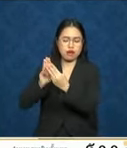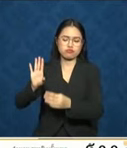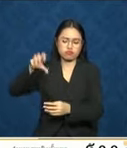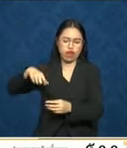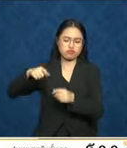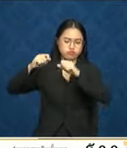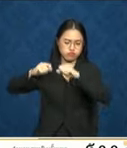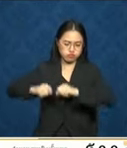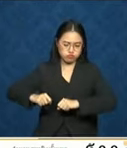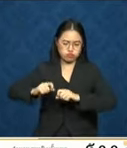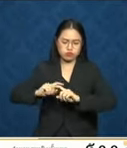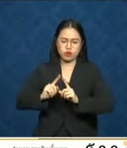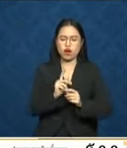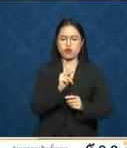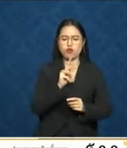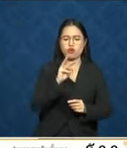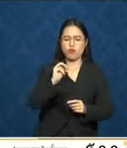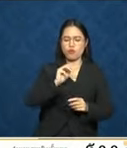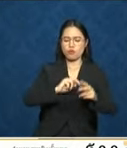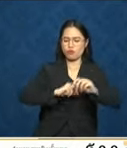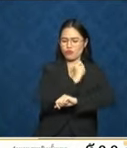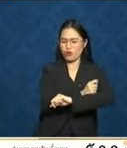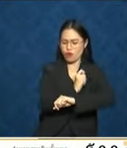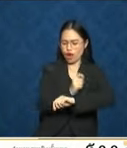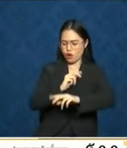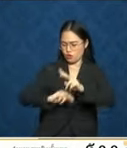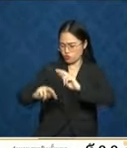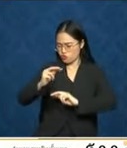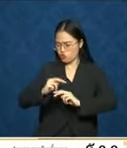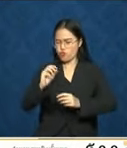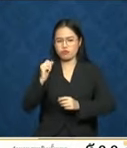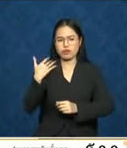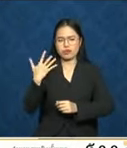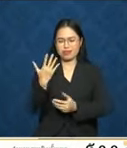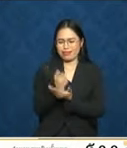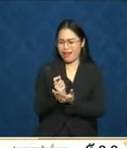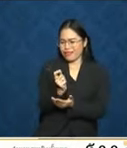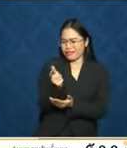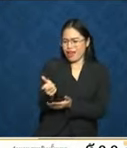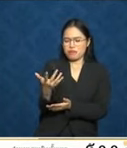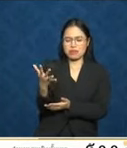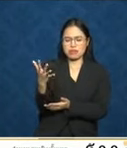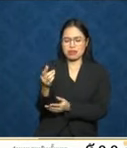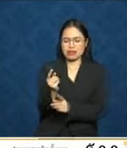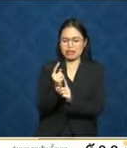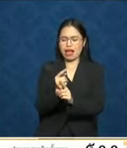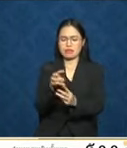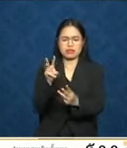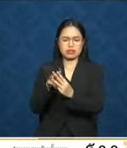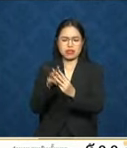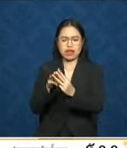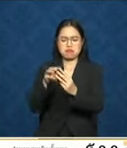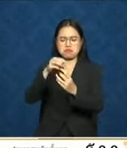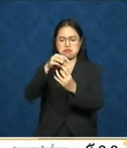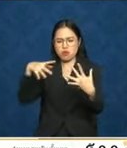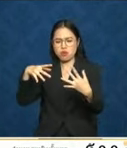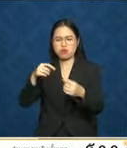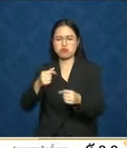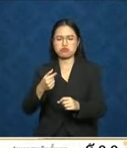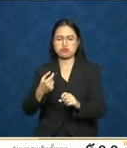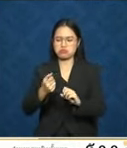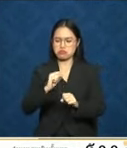ของทางกรมการจัดหางานจึงเกิดปัญหานะไม่ได้รับค่าจ้างที่เป็นไปตามสัญญาที่เกิดขึ้นดังนั้นนะค